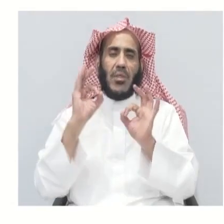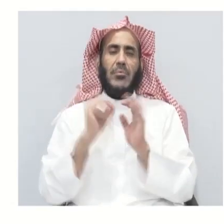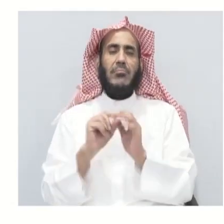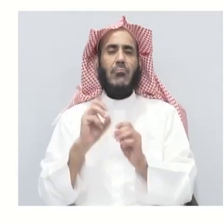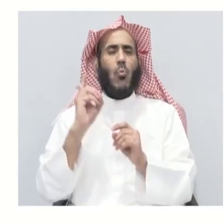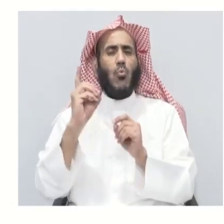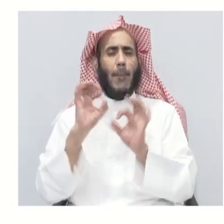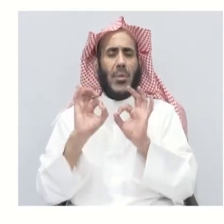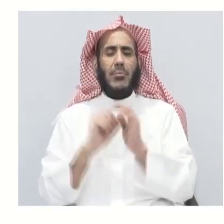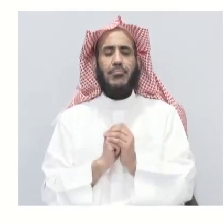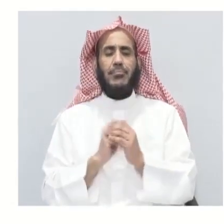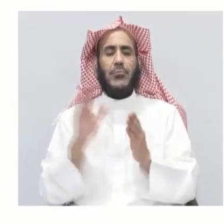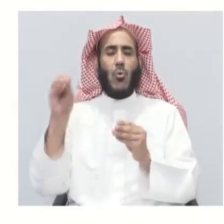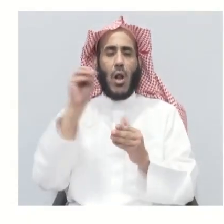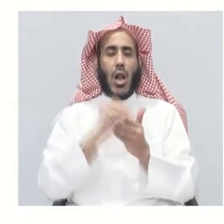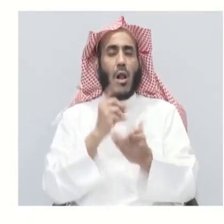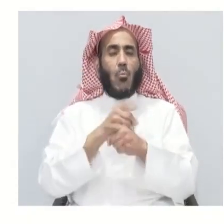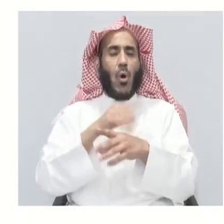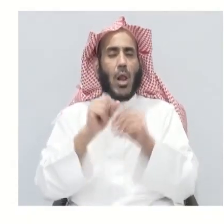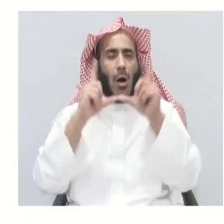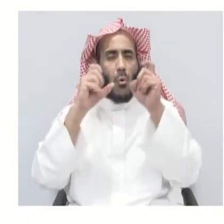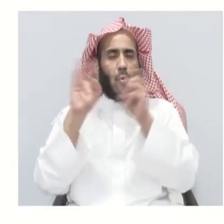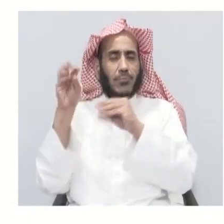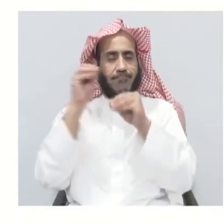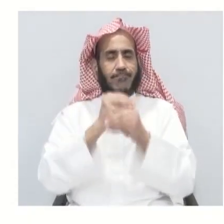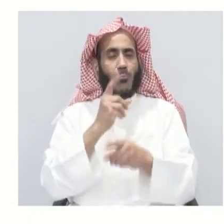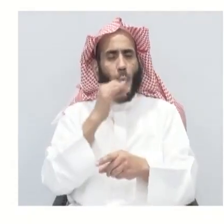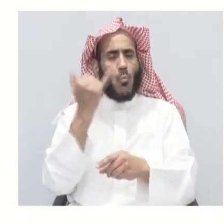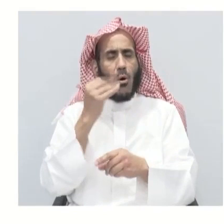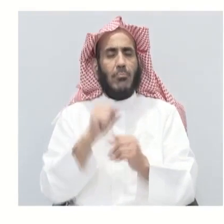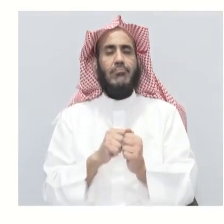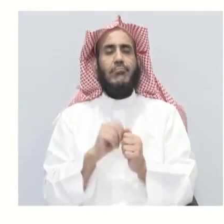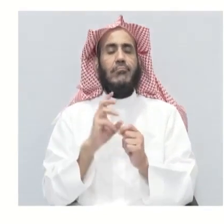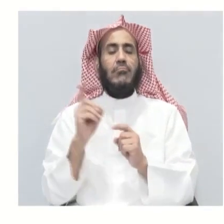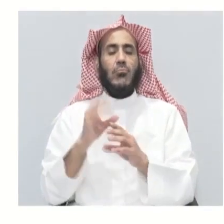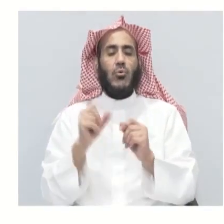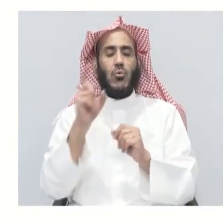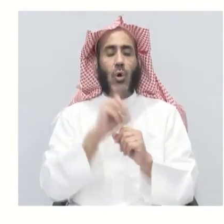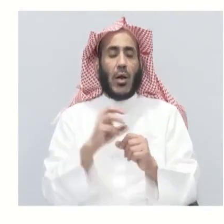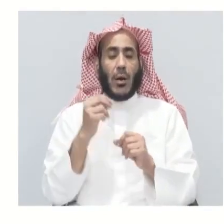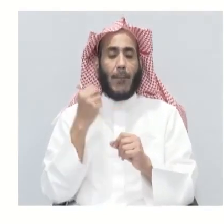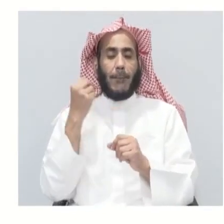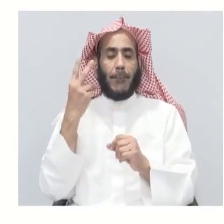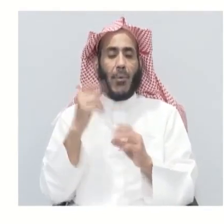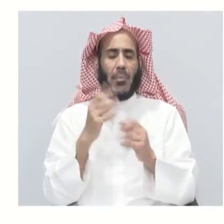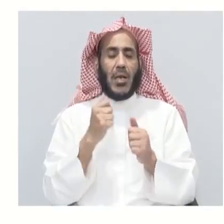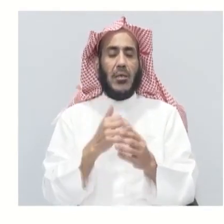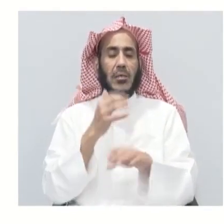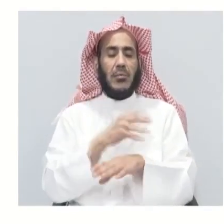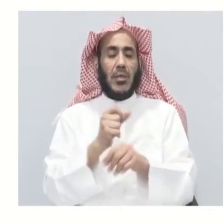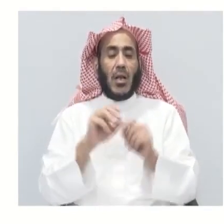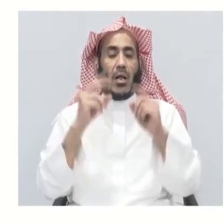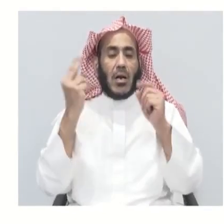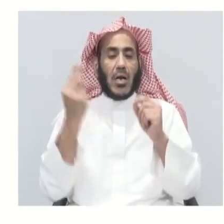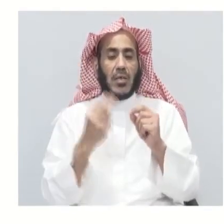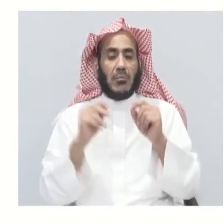انقل الحل الان او صور الشاشه في سؤال رقم اثين ماذا يقول بالاعتماد ايضا على الرسم